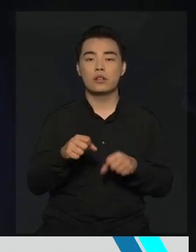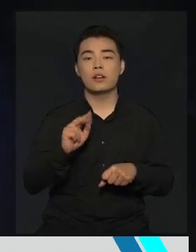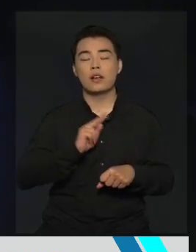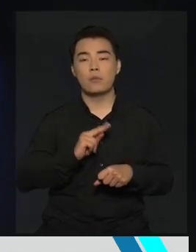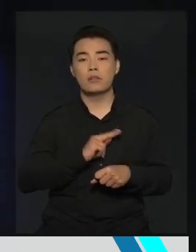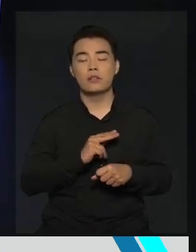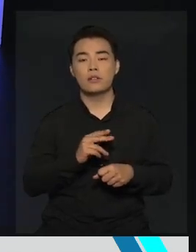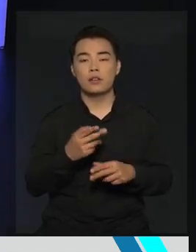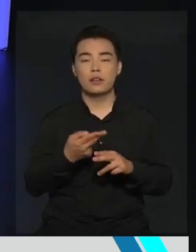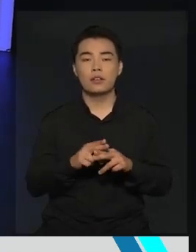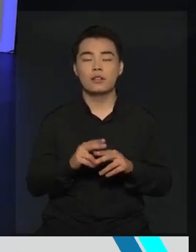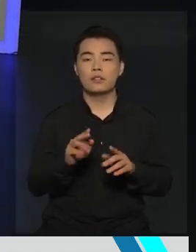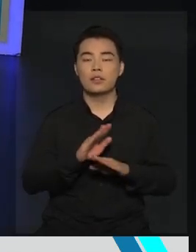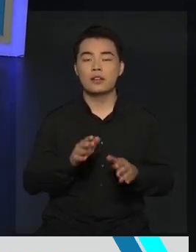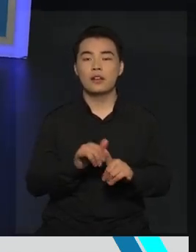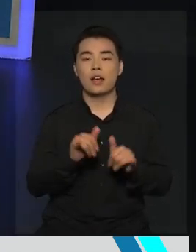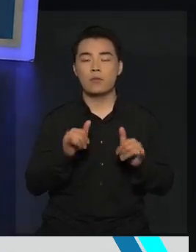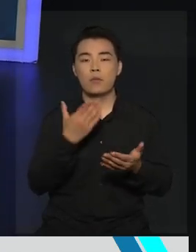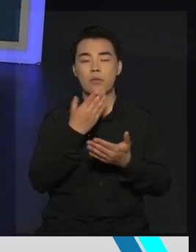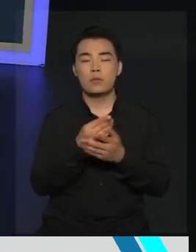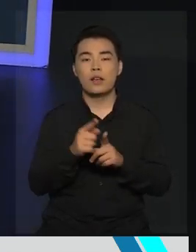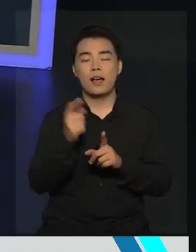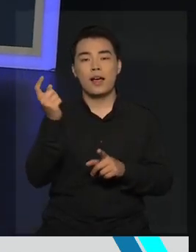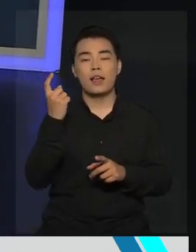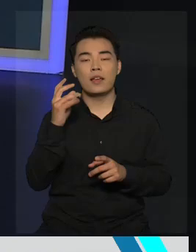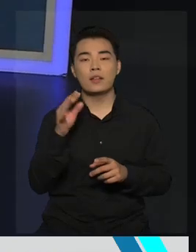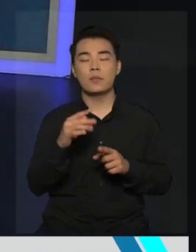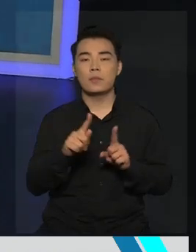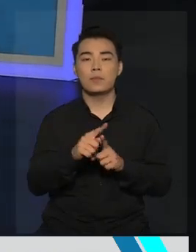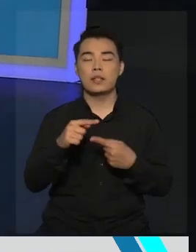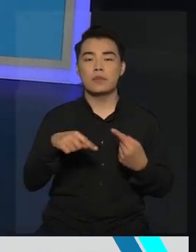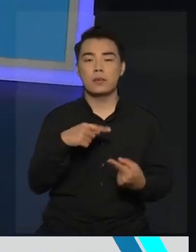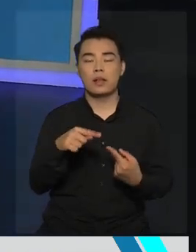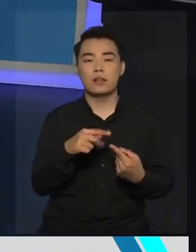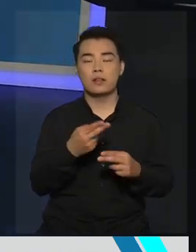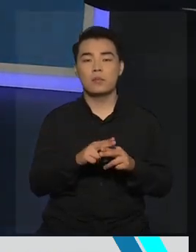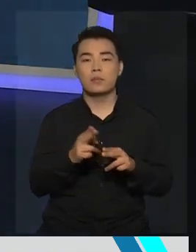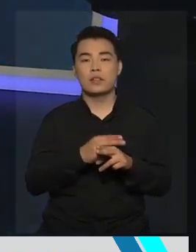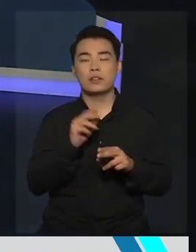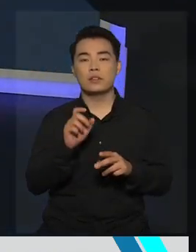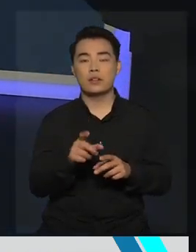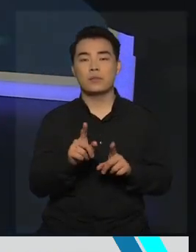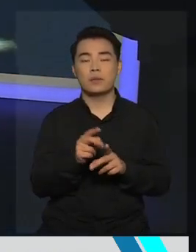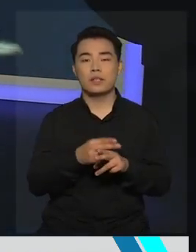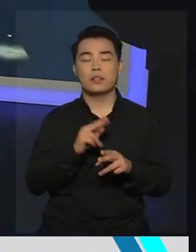нет неразвитые личные подсобные хозяйства, предпринимательства, естественно, тогда без работы люди ищут,